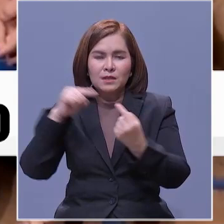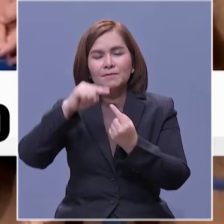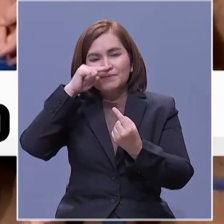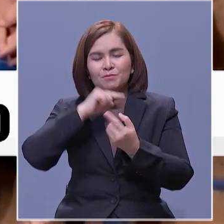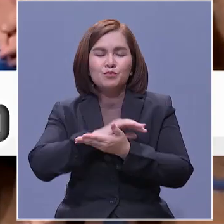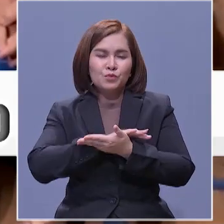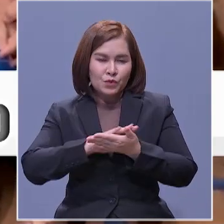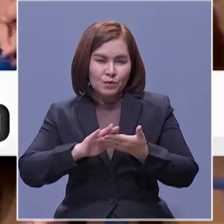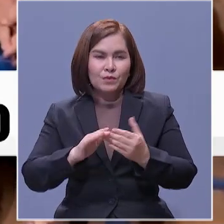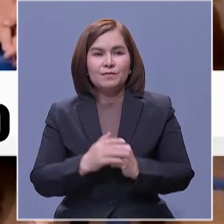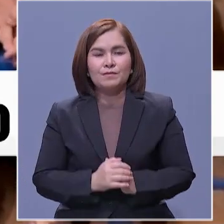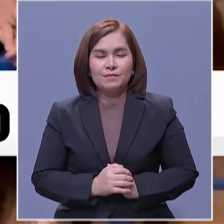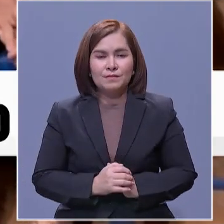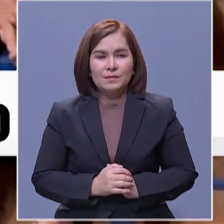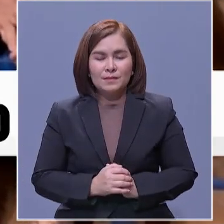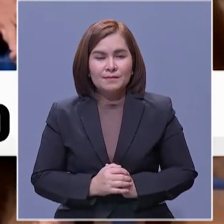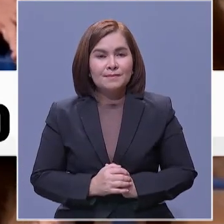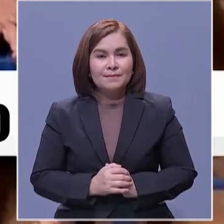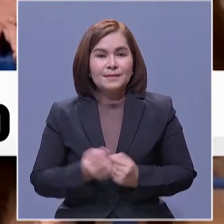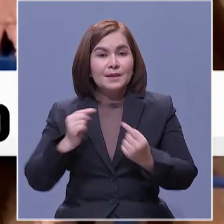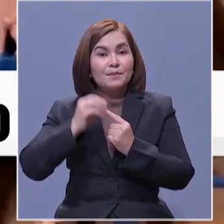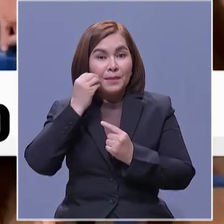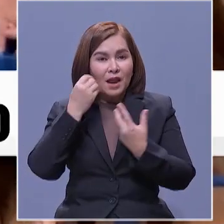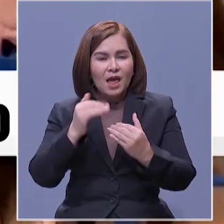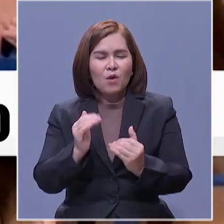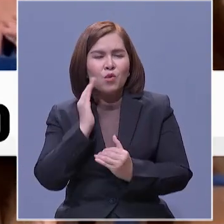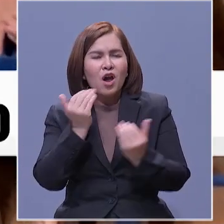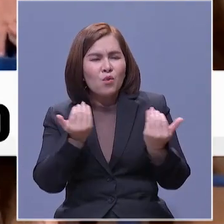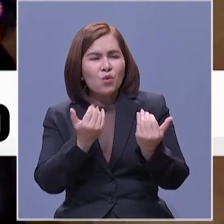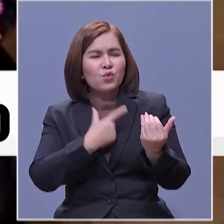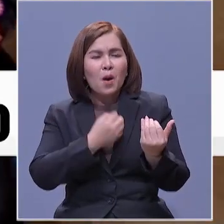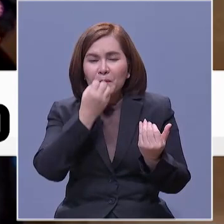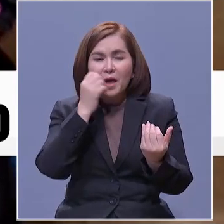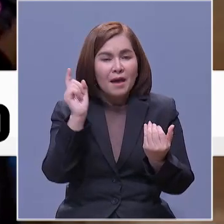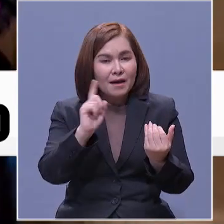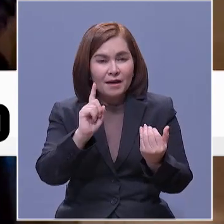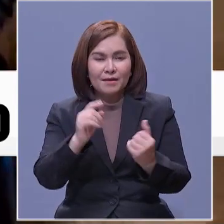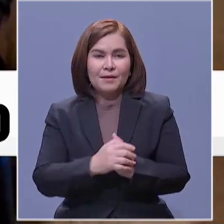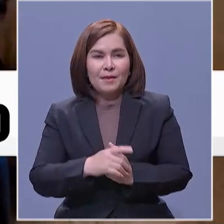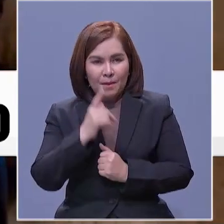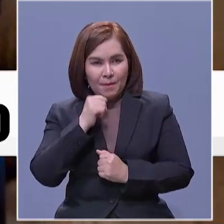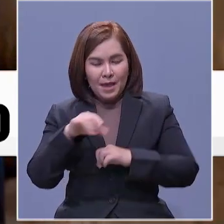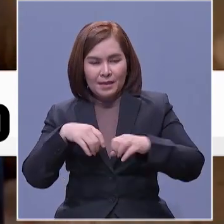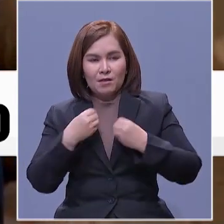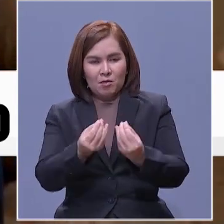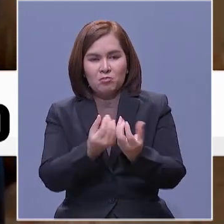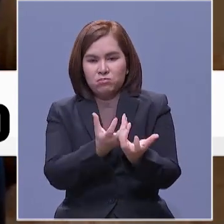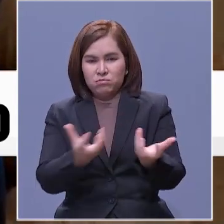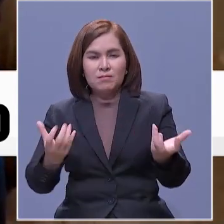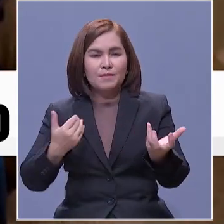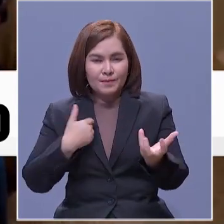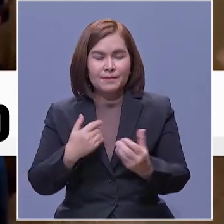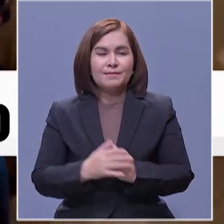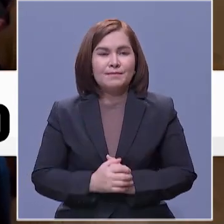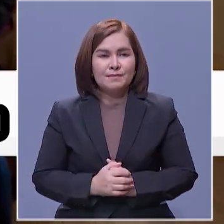วันนี้อย่างที่บอกไปพอกลับมาปุ๊บลูกชายชอบกินอะไรของโปรดคืออะไรแม่เตรียมให้เต็มที่เห็นคุณแ